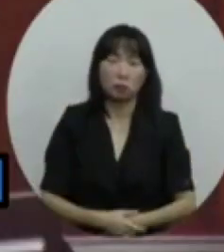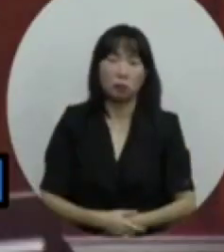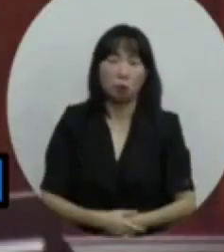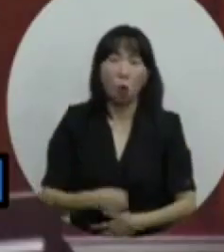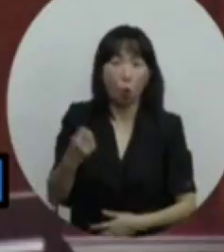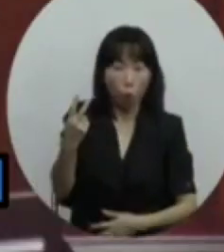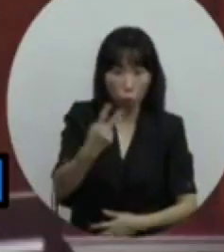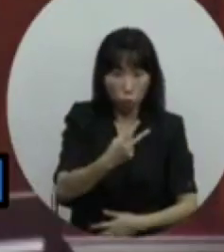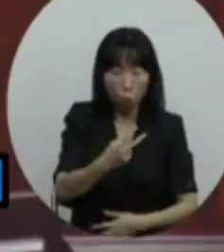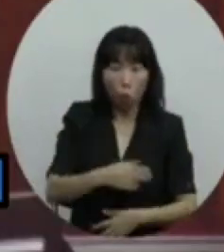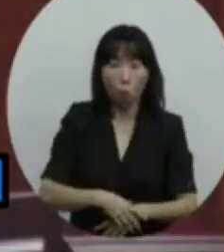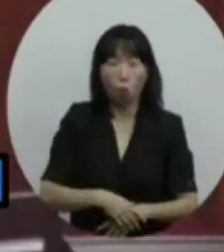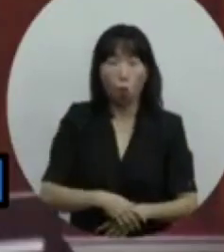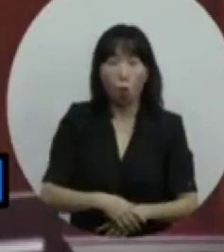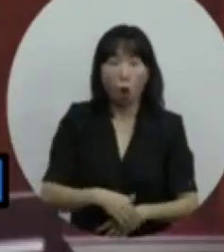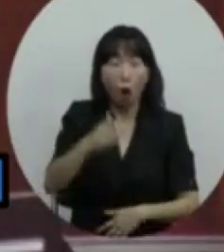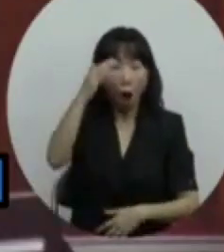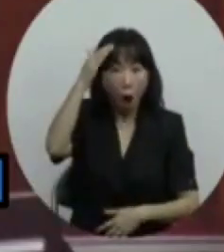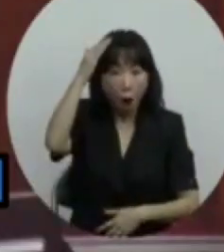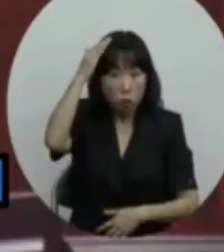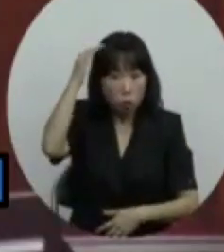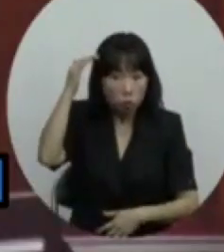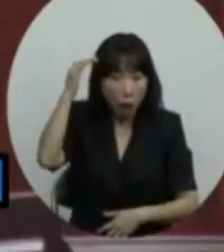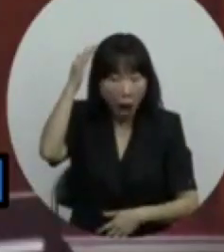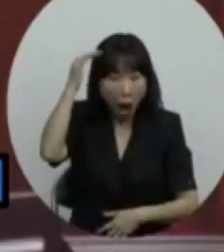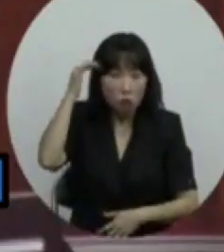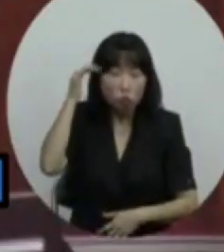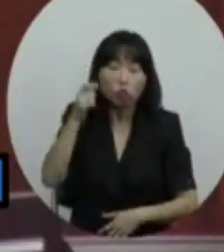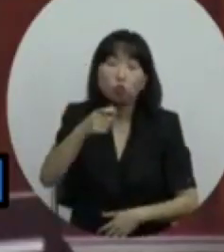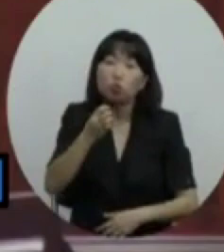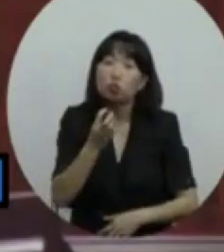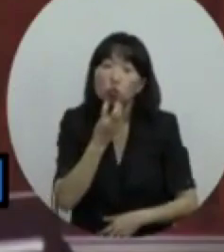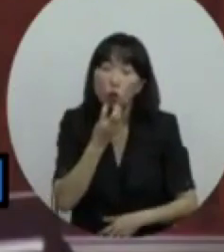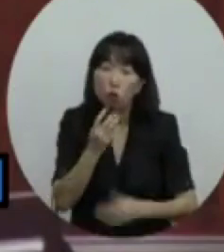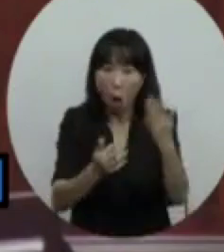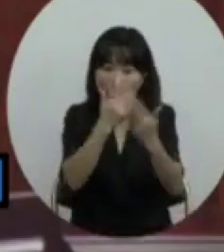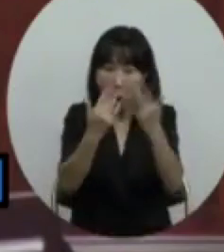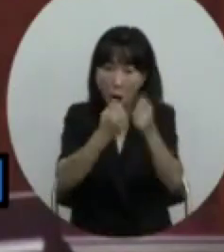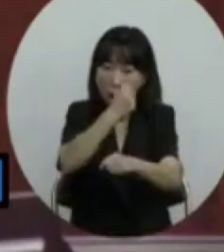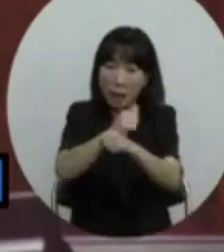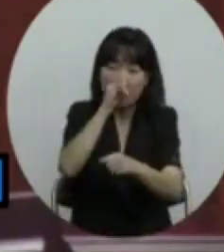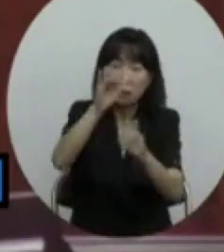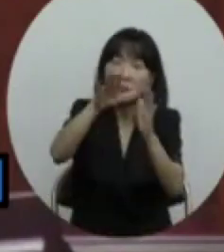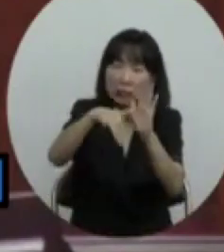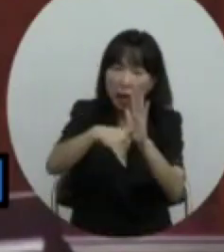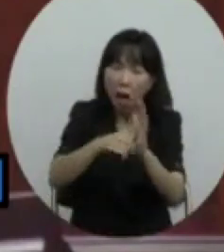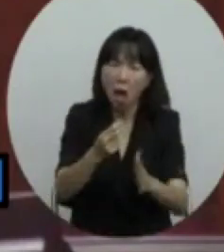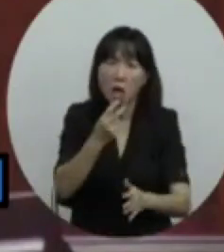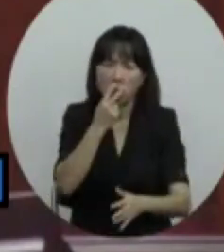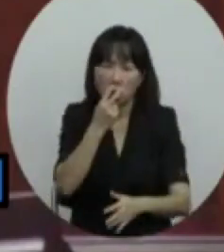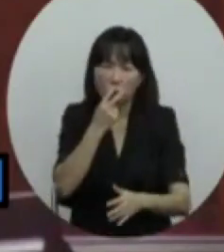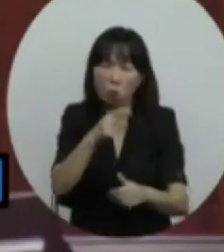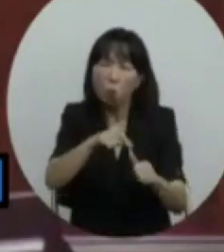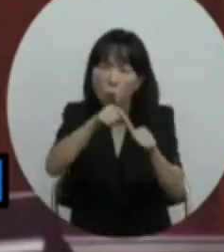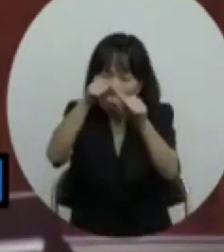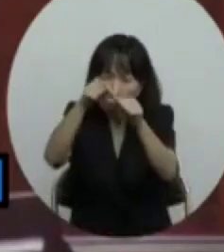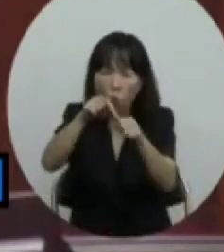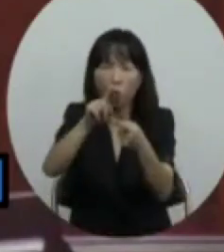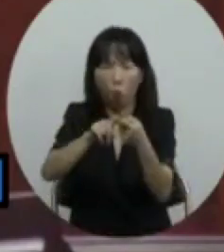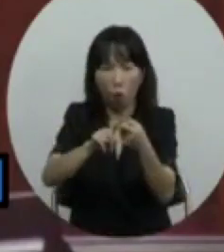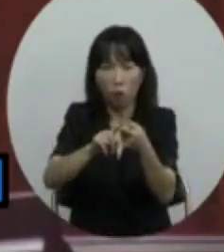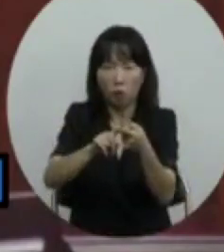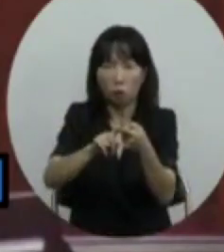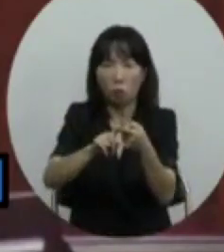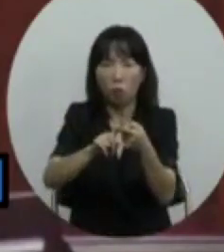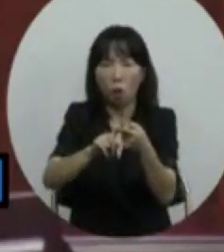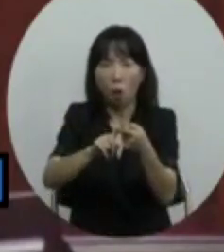또한 한양 도성의 대화재 사건이 발생했을 때에도 생명구호라는 긴급한 조치를 취한 후